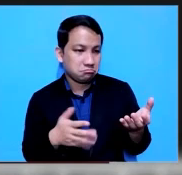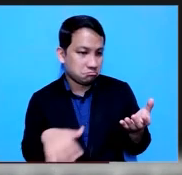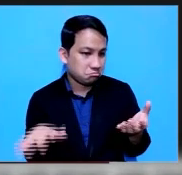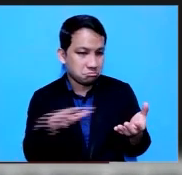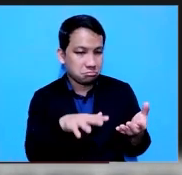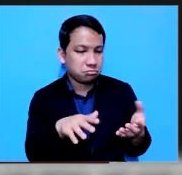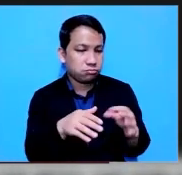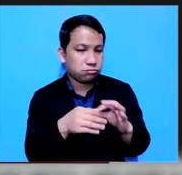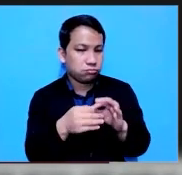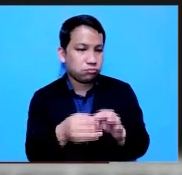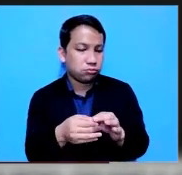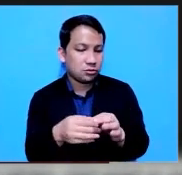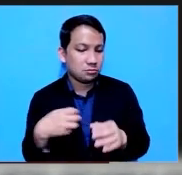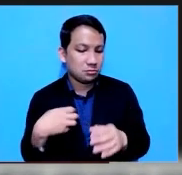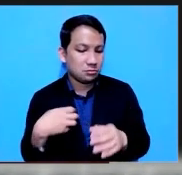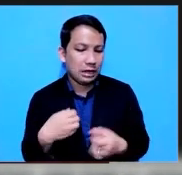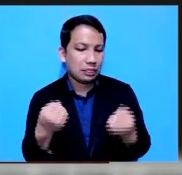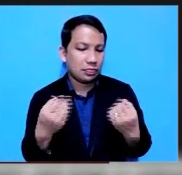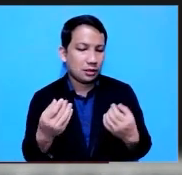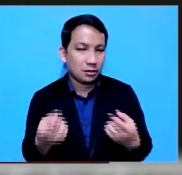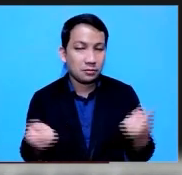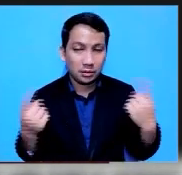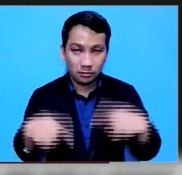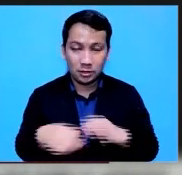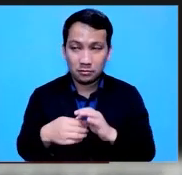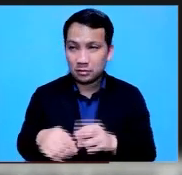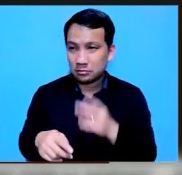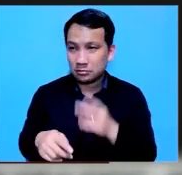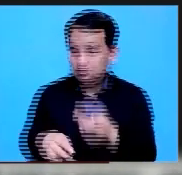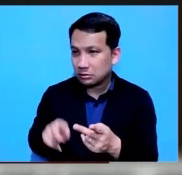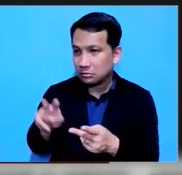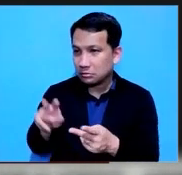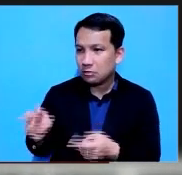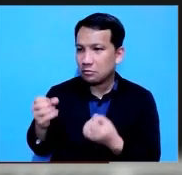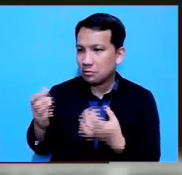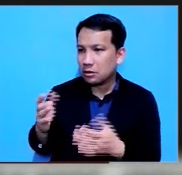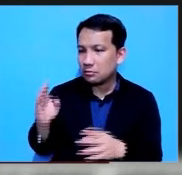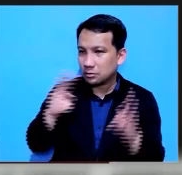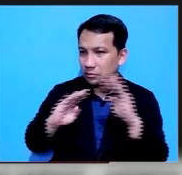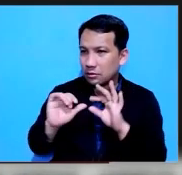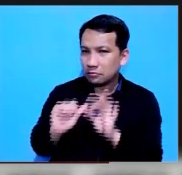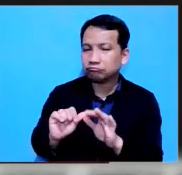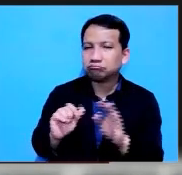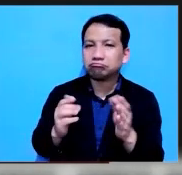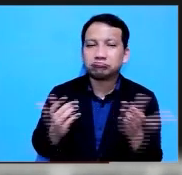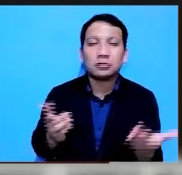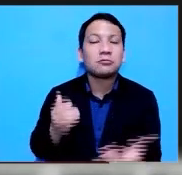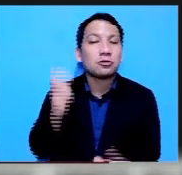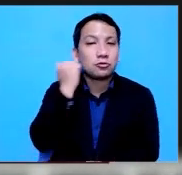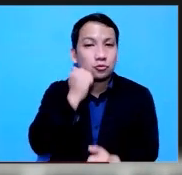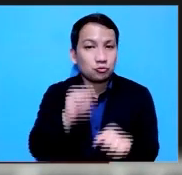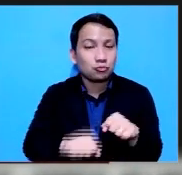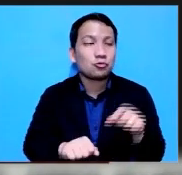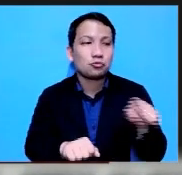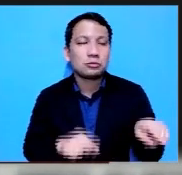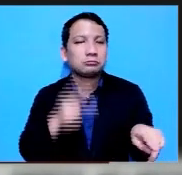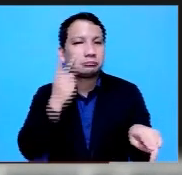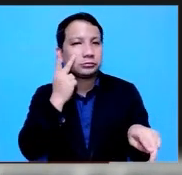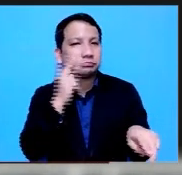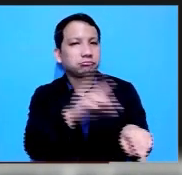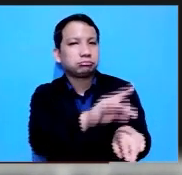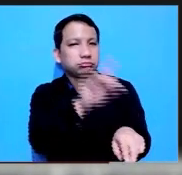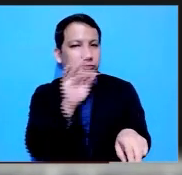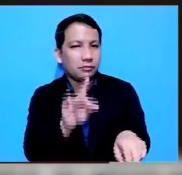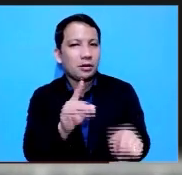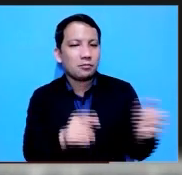sa ating kapulisan, marami tayong tinitignan, marami tayong nagkakaproblema tayo. Kaya kailangan ng kailangan ay maglagay